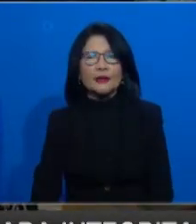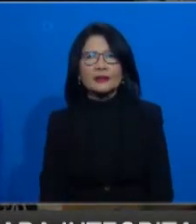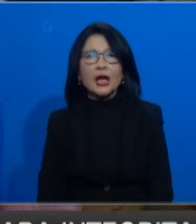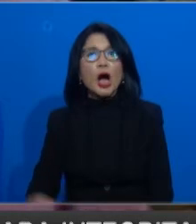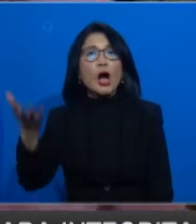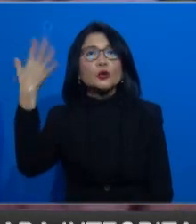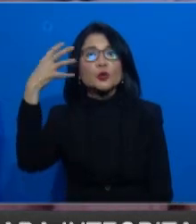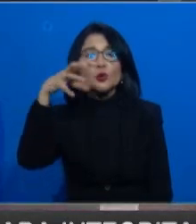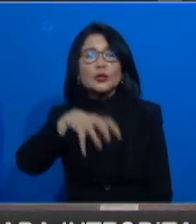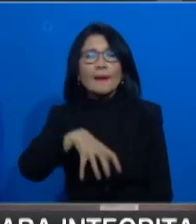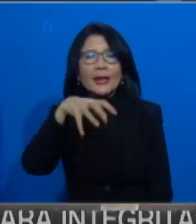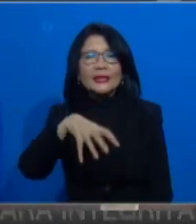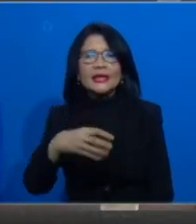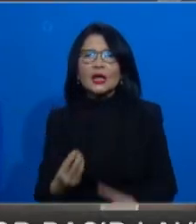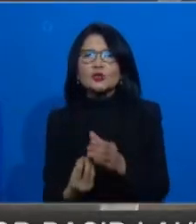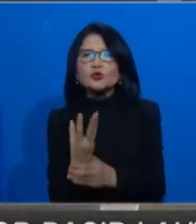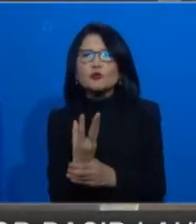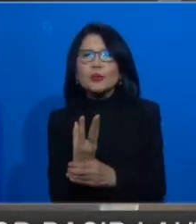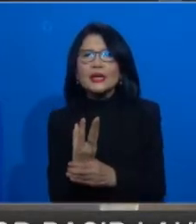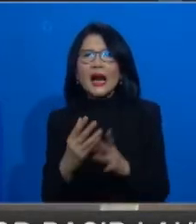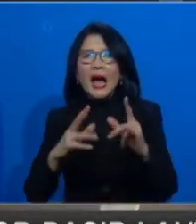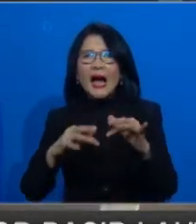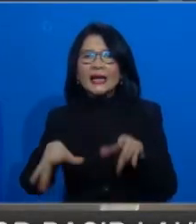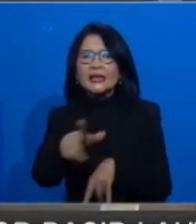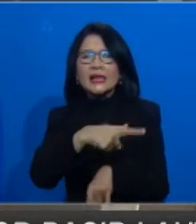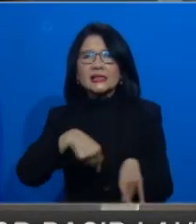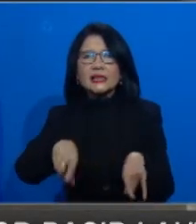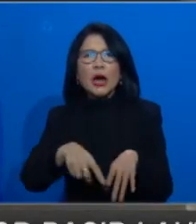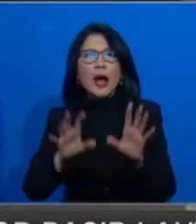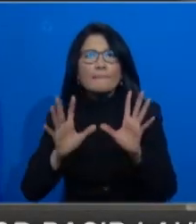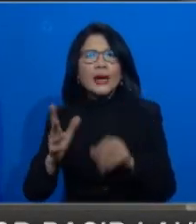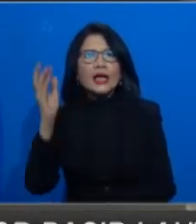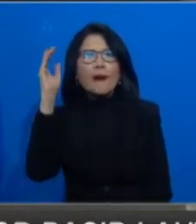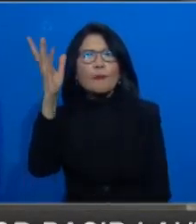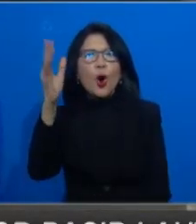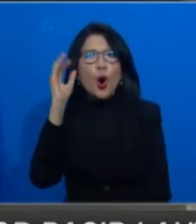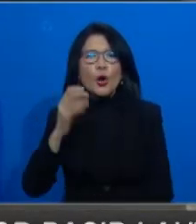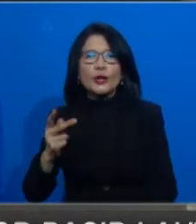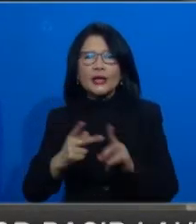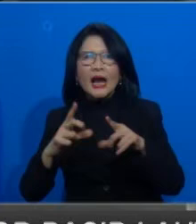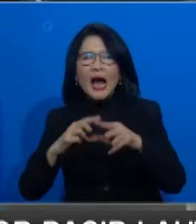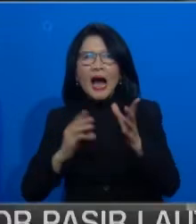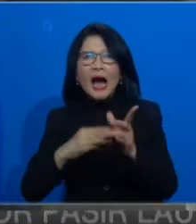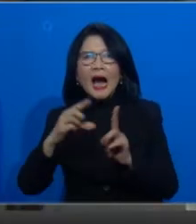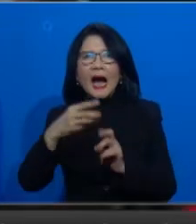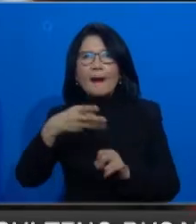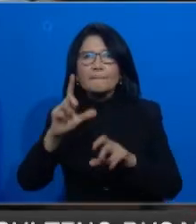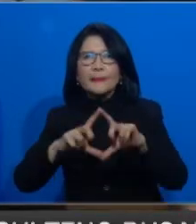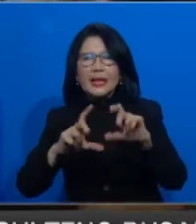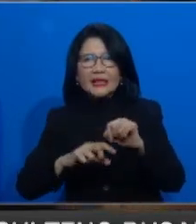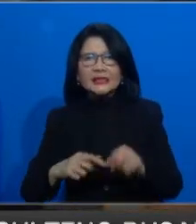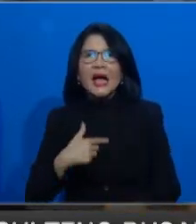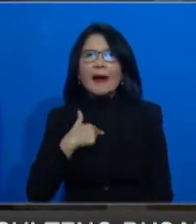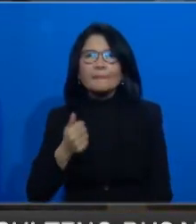lokasi ini merupakan salah satu sumber air di Kota Bandung dan di sekitarnya banyak tumbuh pohon Hampelas yang memiliki daun kasar dan bisa digunakan